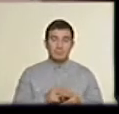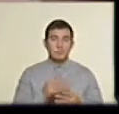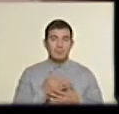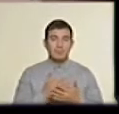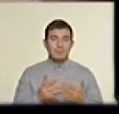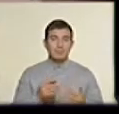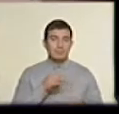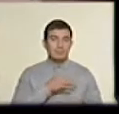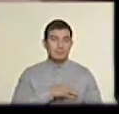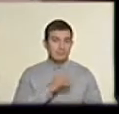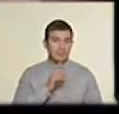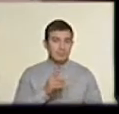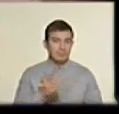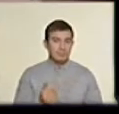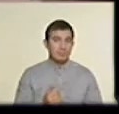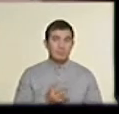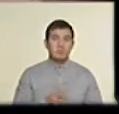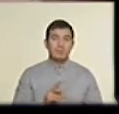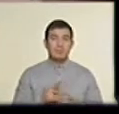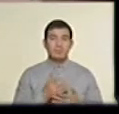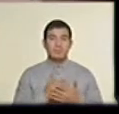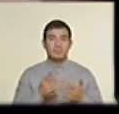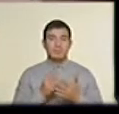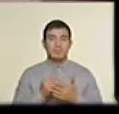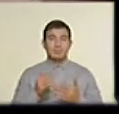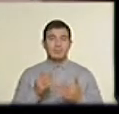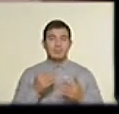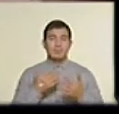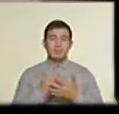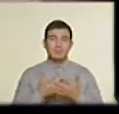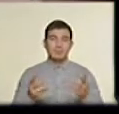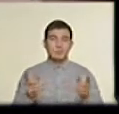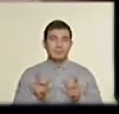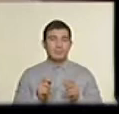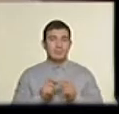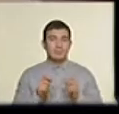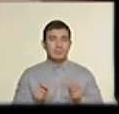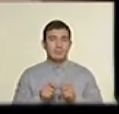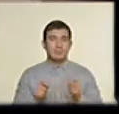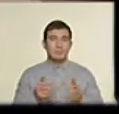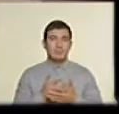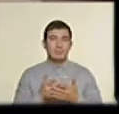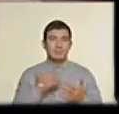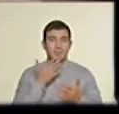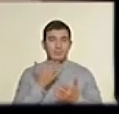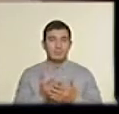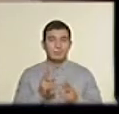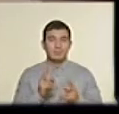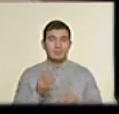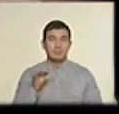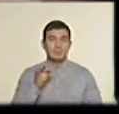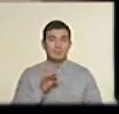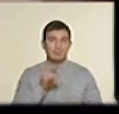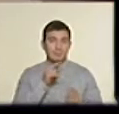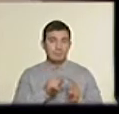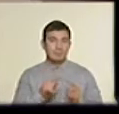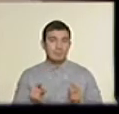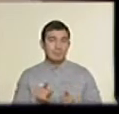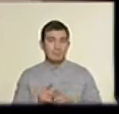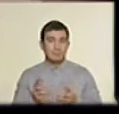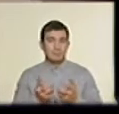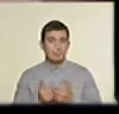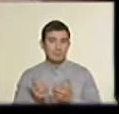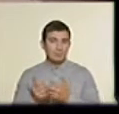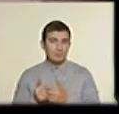keltirmaydi. Xizmat ko'rsatish muassasalarini joylashtirishda xizmatga bo'lgan talabning davriyligi ham jiddiy ta'sir ko'rsatadi.